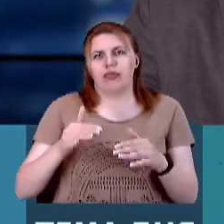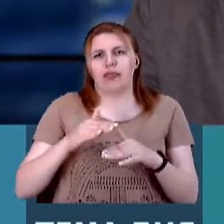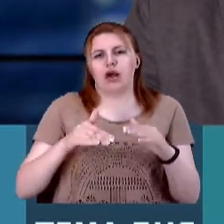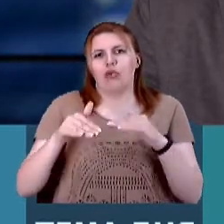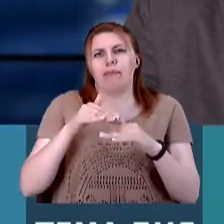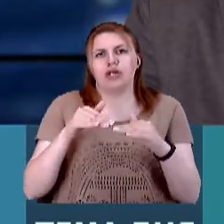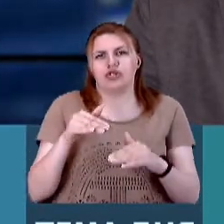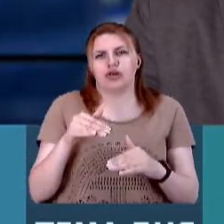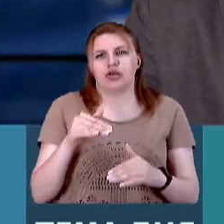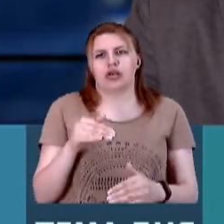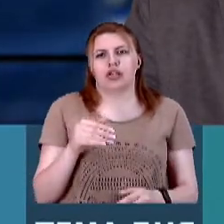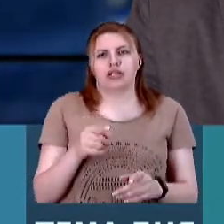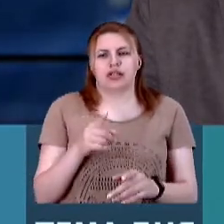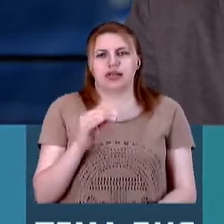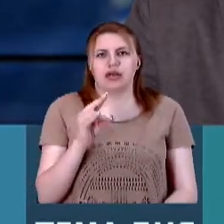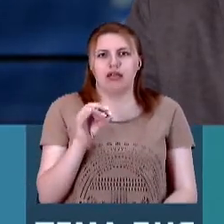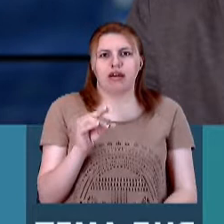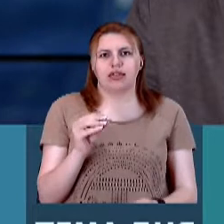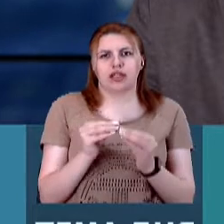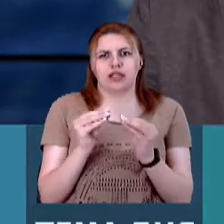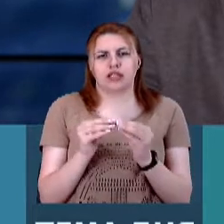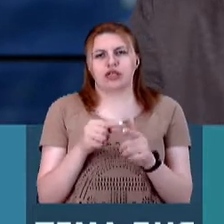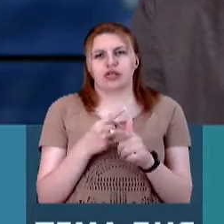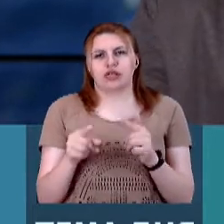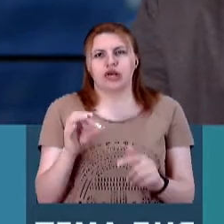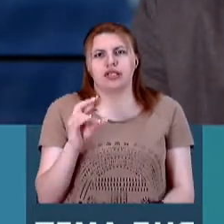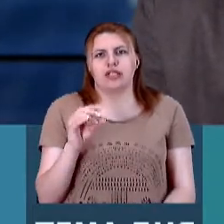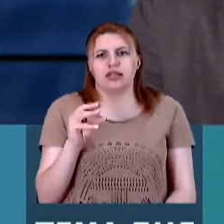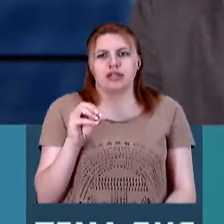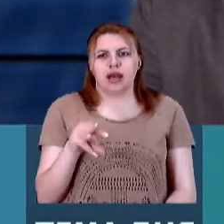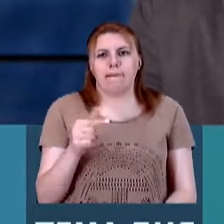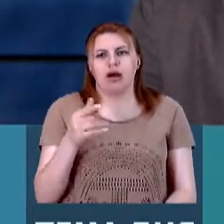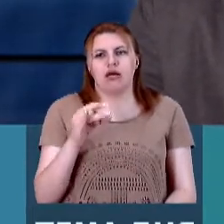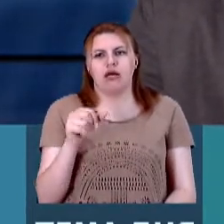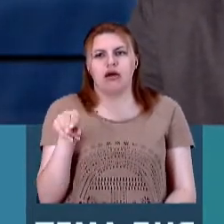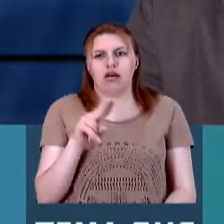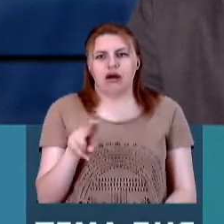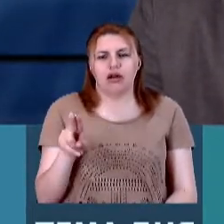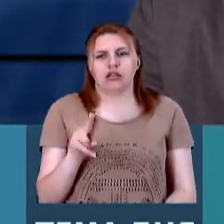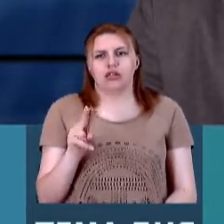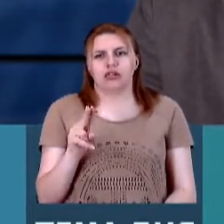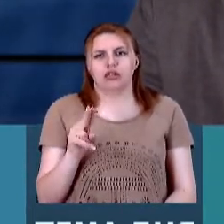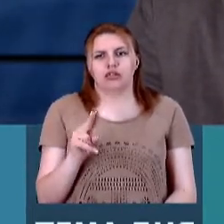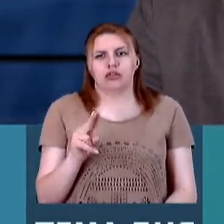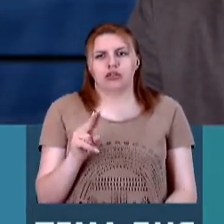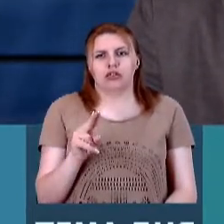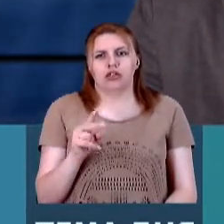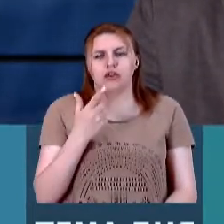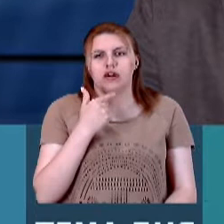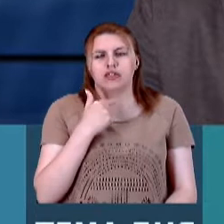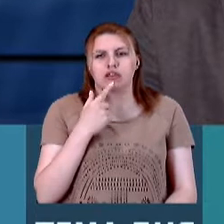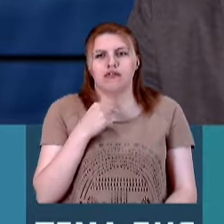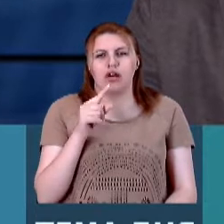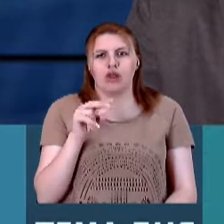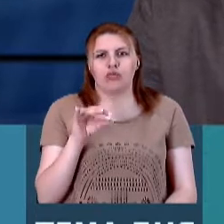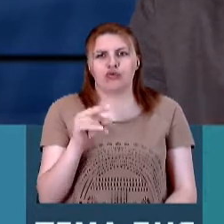чи систем залпового вогню «Град» поблизу Красного Луча, «Хрустальний»